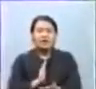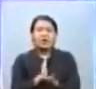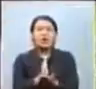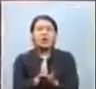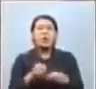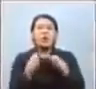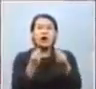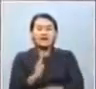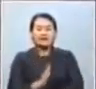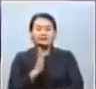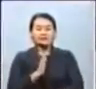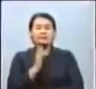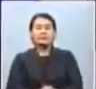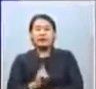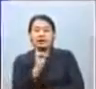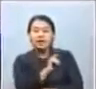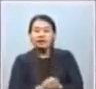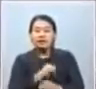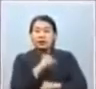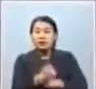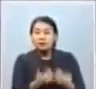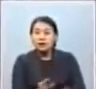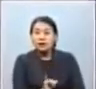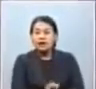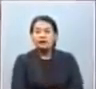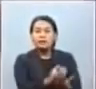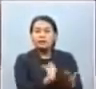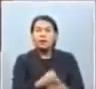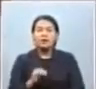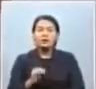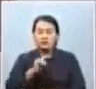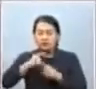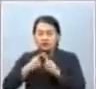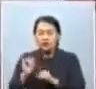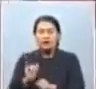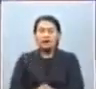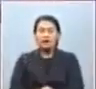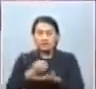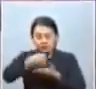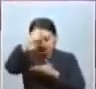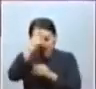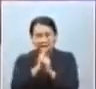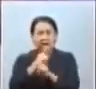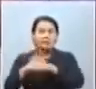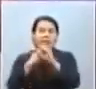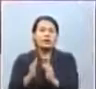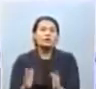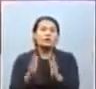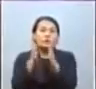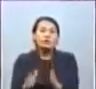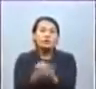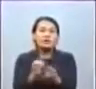ามน้องแบมนะฮะบอกว่าจบหรือยังเนี่ยน้องแบมก็ไม่ได้ตอบว่าจบหรือยังแต่ว่าก็เรียนมาทางสาขาพัฒนาสังคมนายกแซวเ